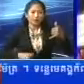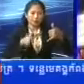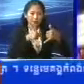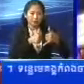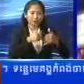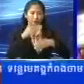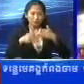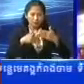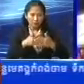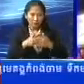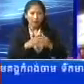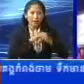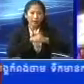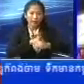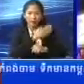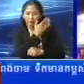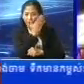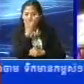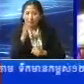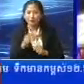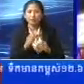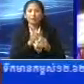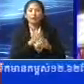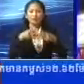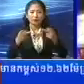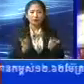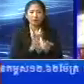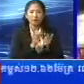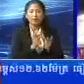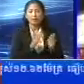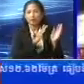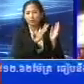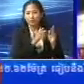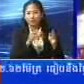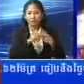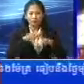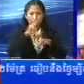ากลแตงนุกน้องกากาเปียประเชื่อนังกาเปียดับบอลเอโกติสจ้อธรรมจีด